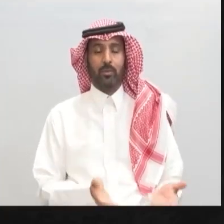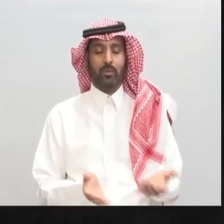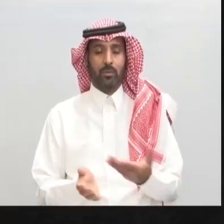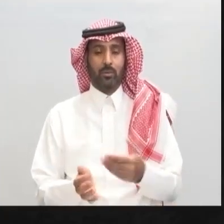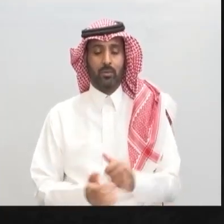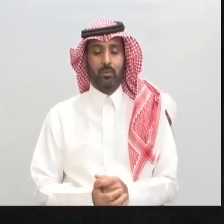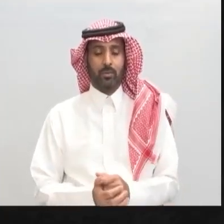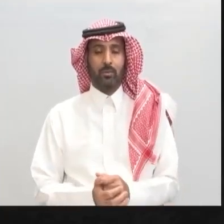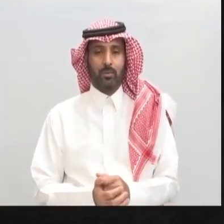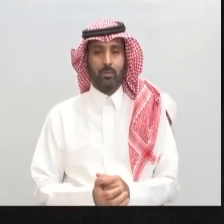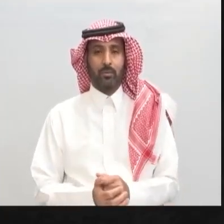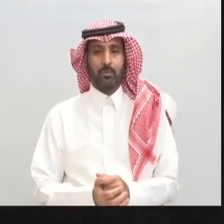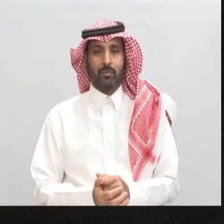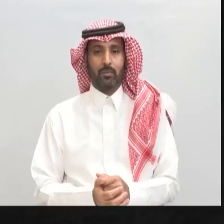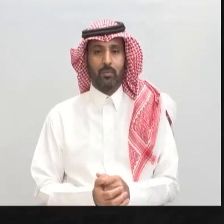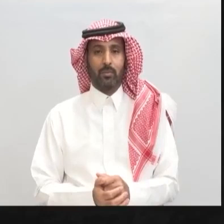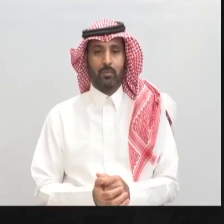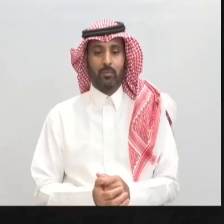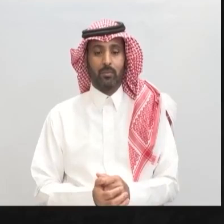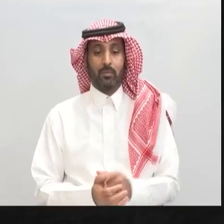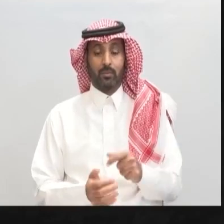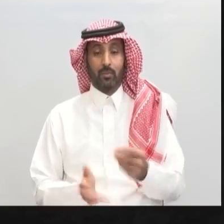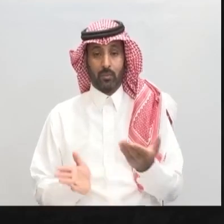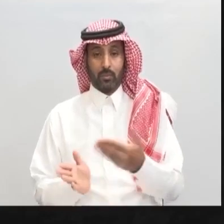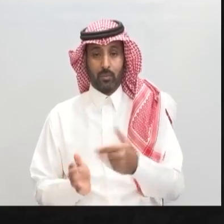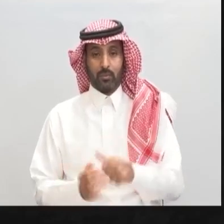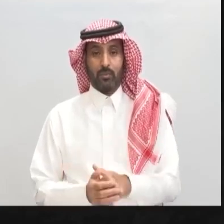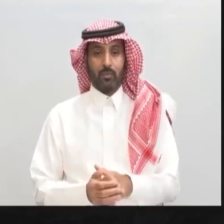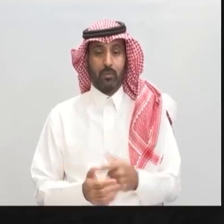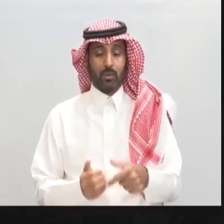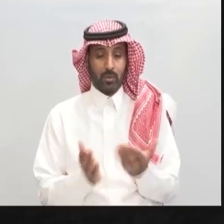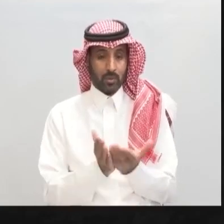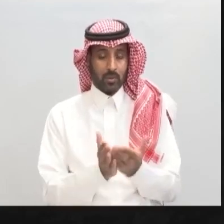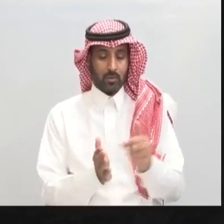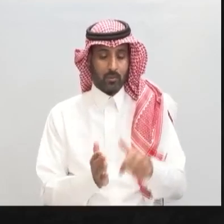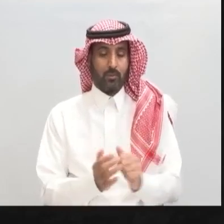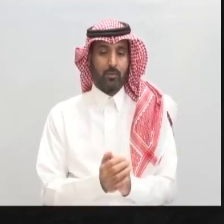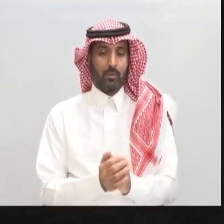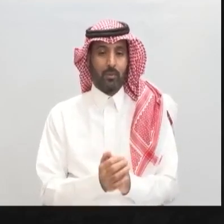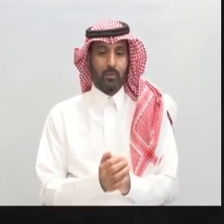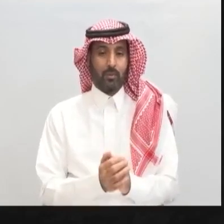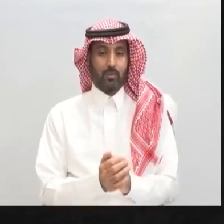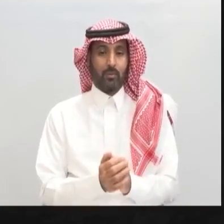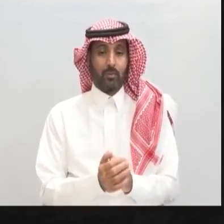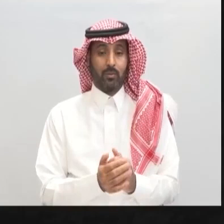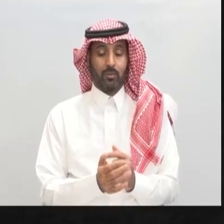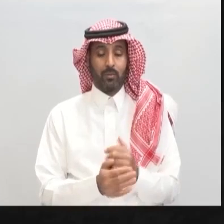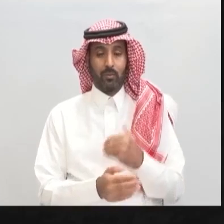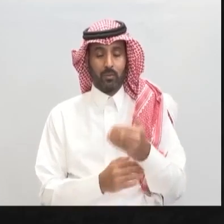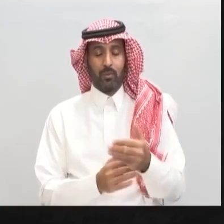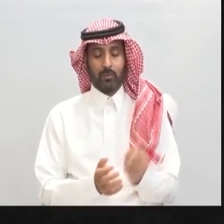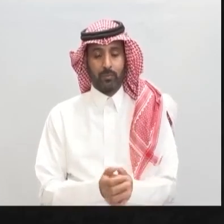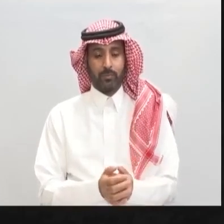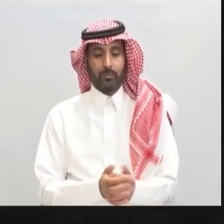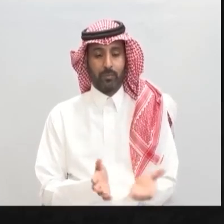وعلى اله وصحبه وسلم اجمعين وبعد عدنا اليكم بشوق في درس اليوم سال الله تعالى لي ولكم التوفيق